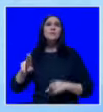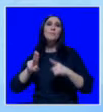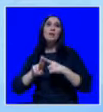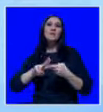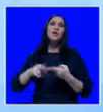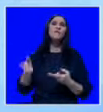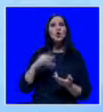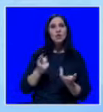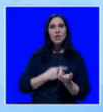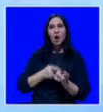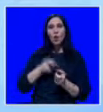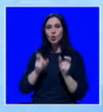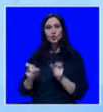човека.